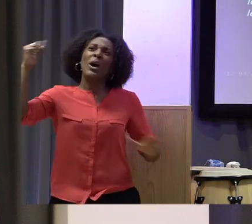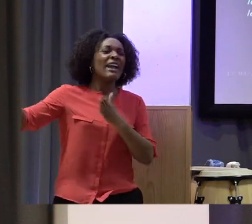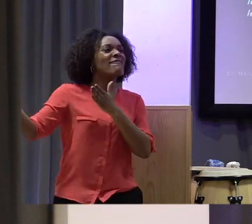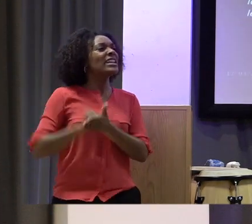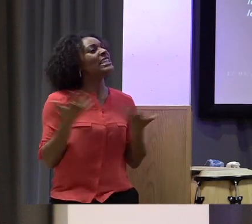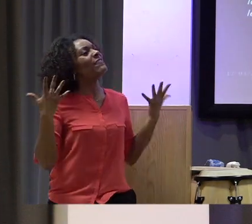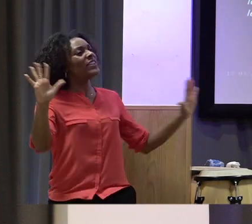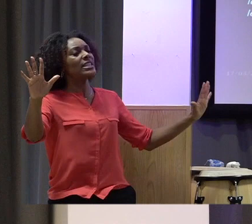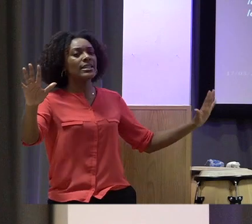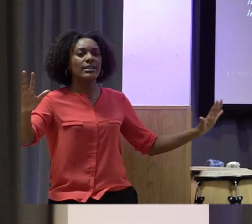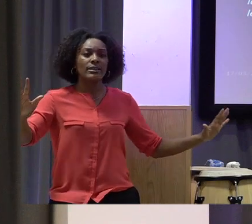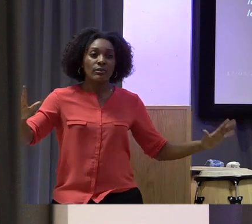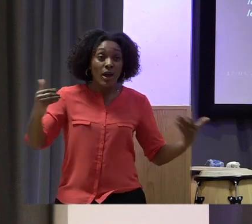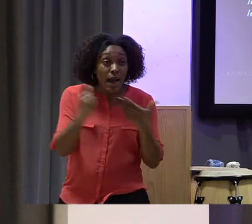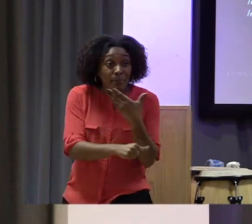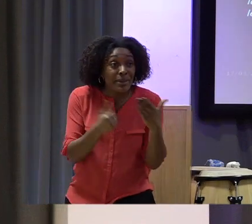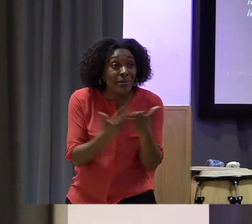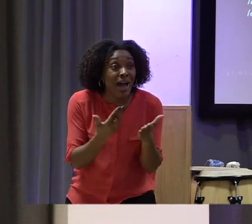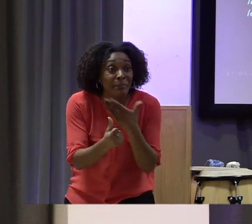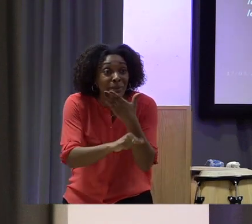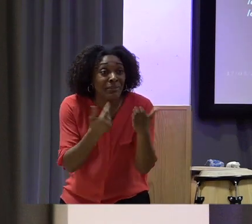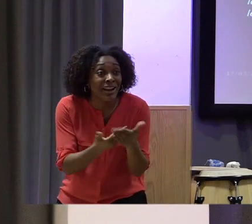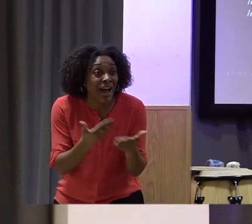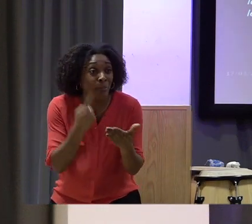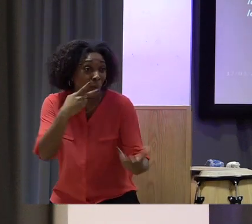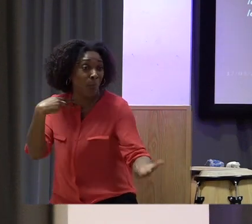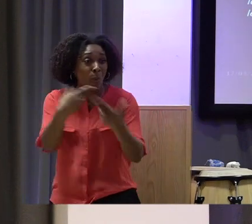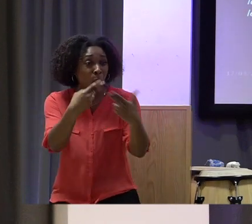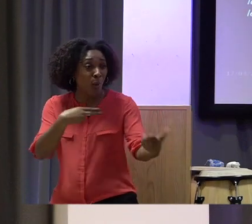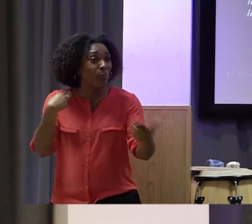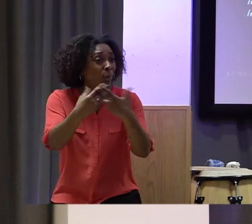On peut continuer comme ça indéfiniment. Vous avez la parole de Dieu, mes frères.